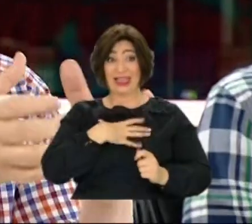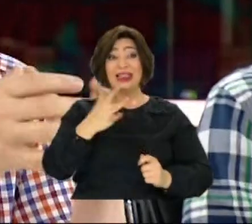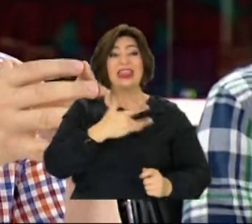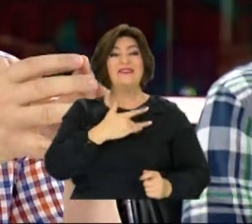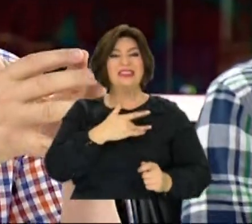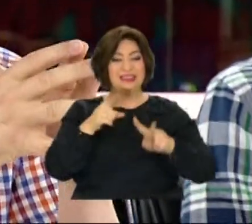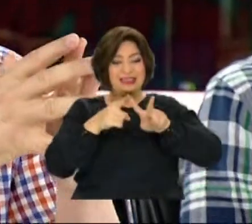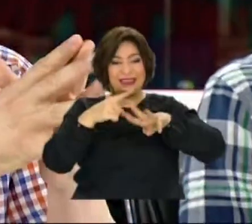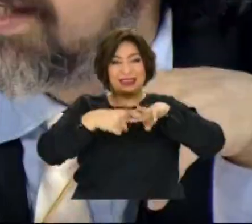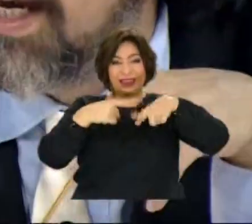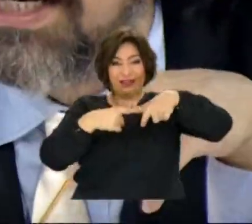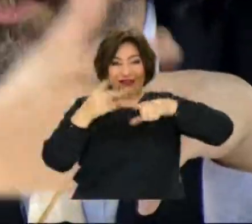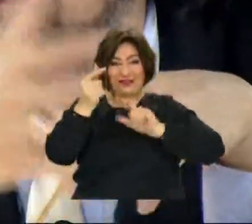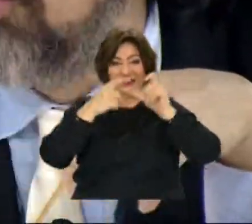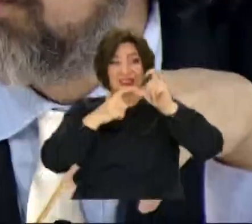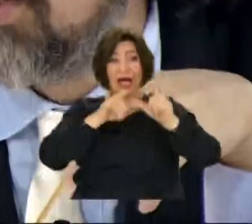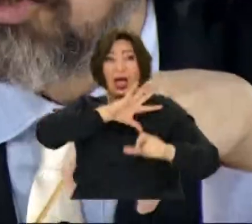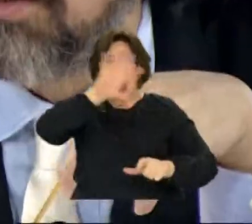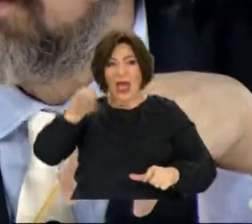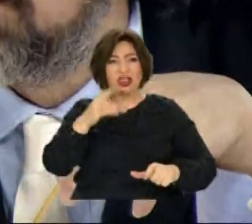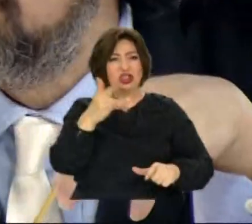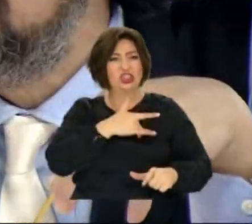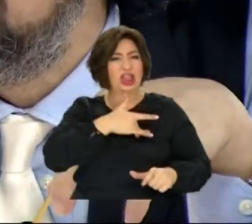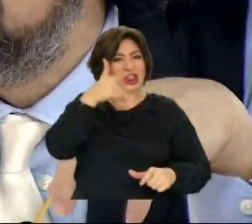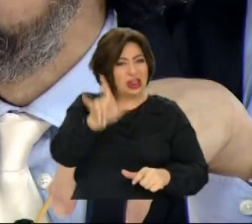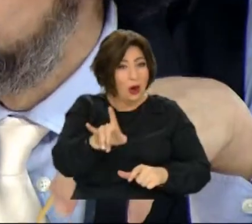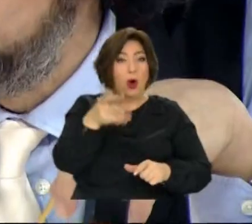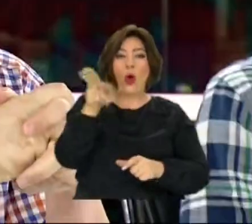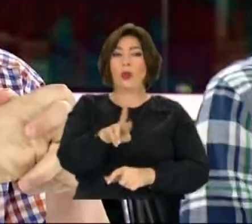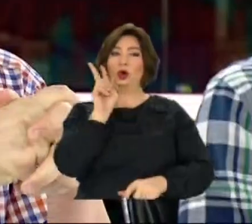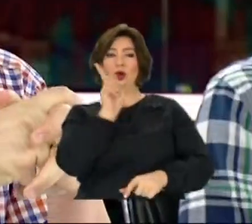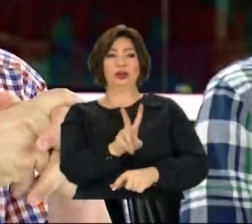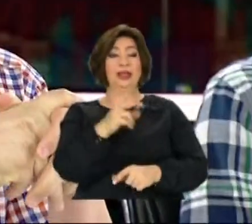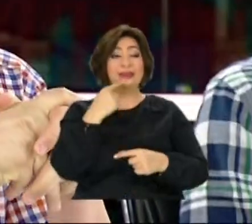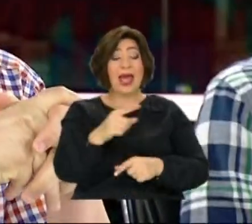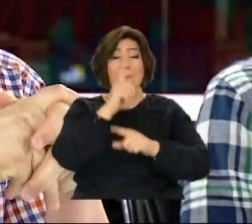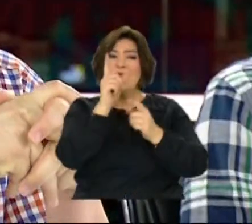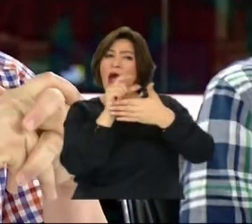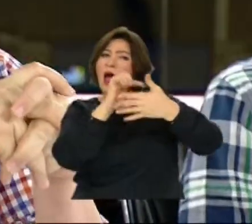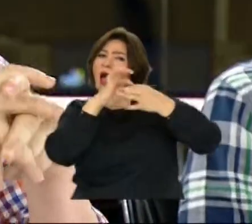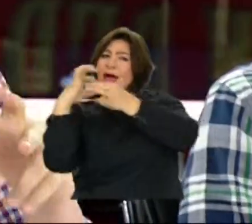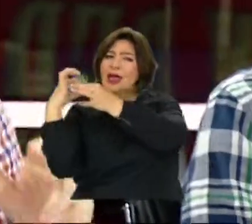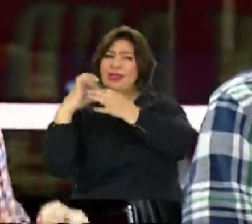Nefis. Bizim Zincirlikuyu mezarlığında, evet, yazar. Her canla ölümü tadacaktır. Ayettir. Kur'an'da birkaç yerde geçen bir ayettir.